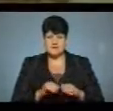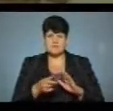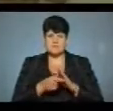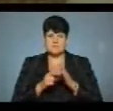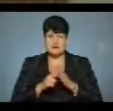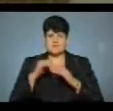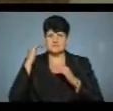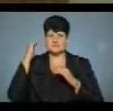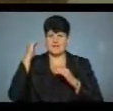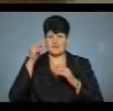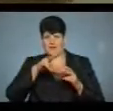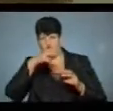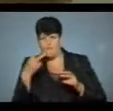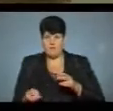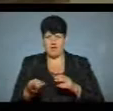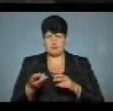під час негоди.